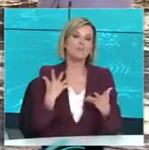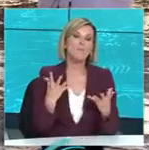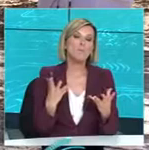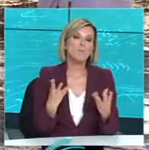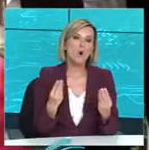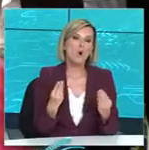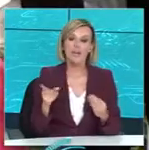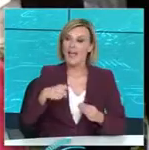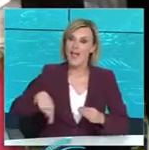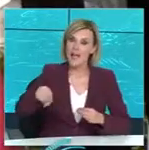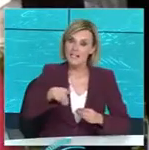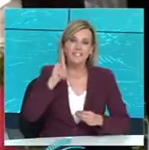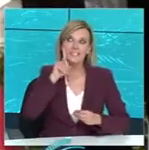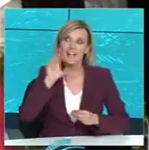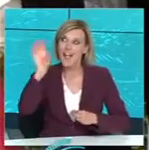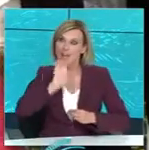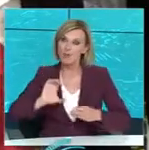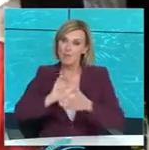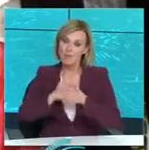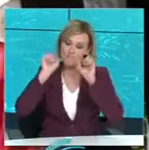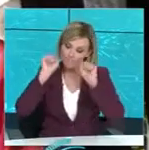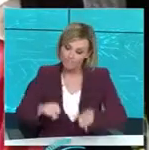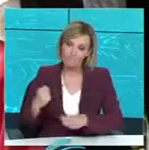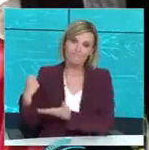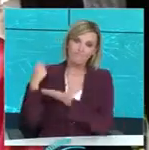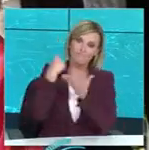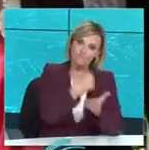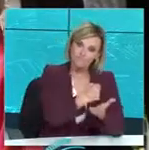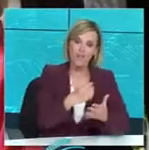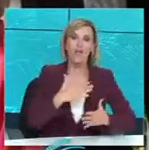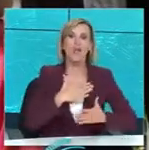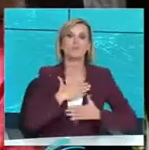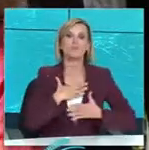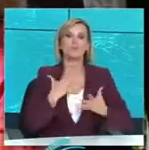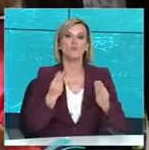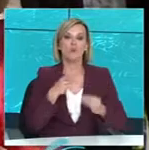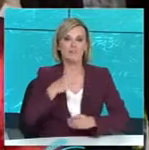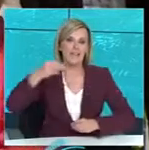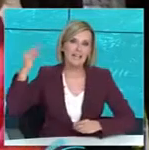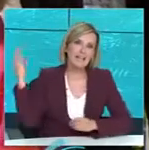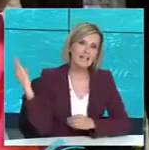τη στήριξή σας, κυρία Πρόεδρε. Σας ευχαριστούμε εμείς για αυτή την καταπληκτική